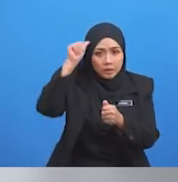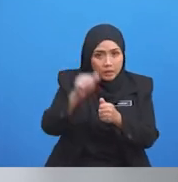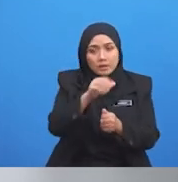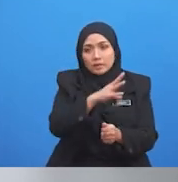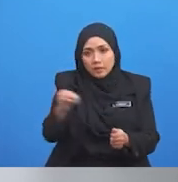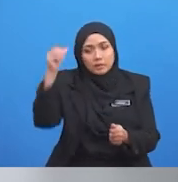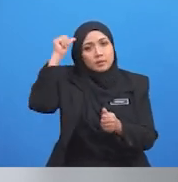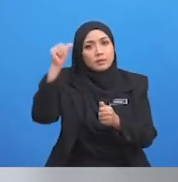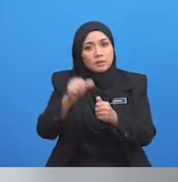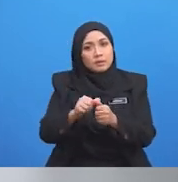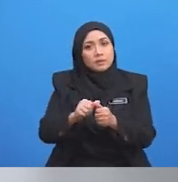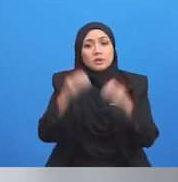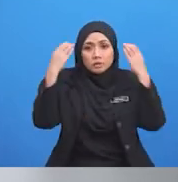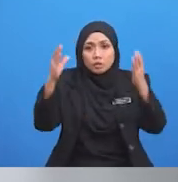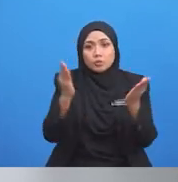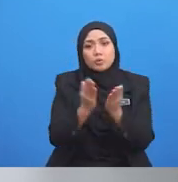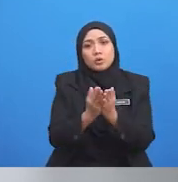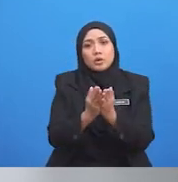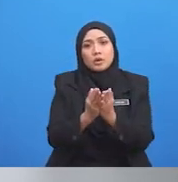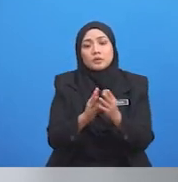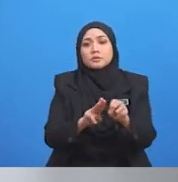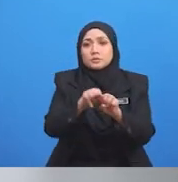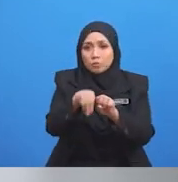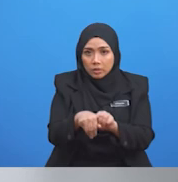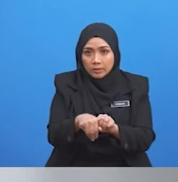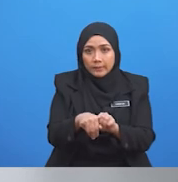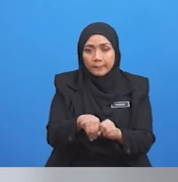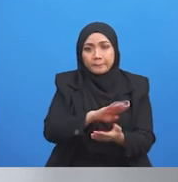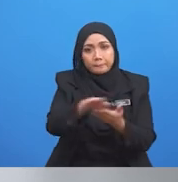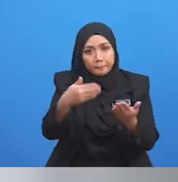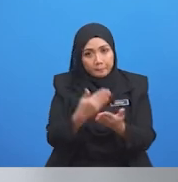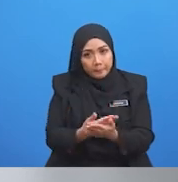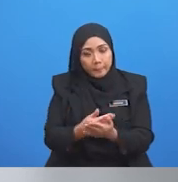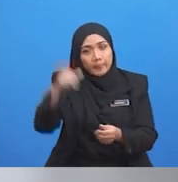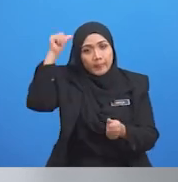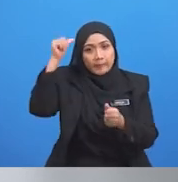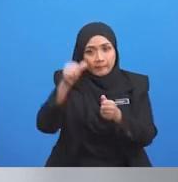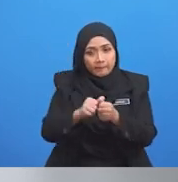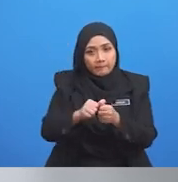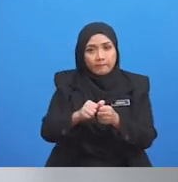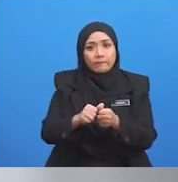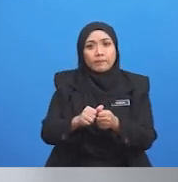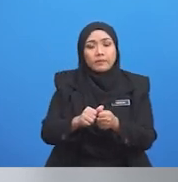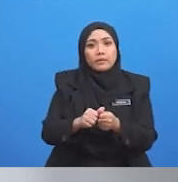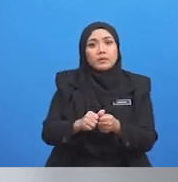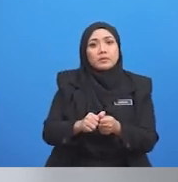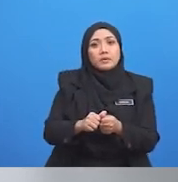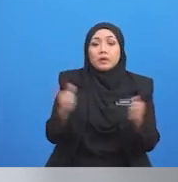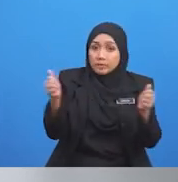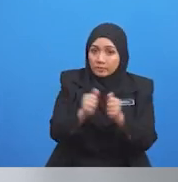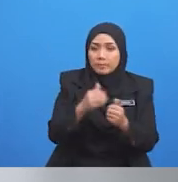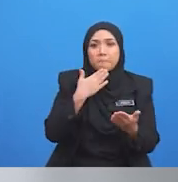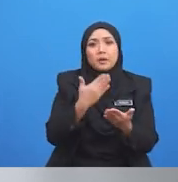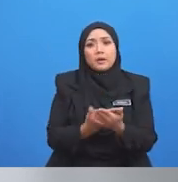ingat. Saya doakan pelajar-pelajar semua dapat mengingat fakta untuk subtopik ini dengan